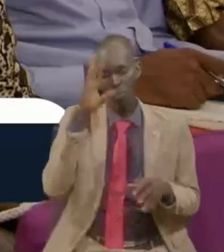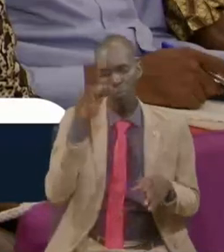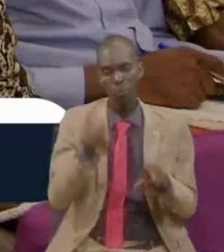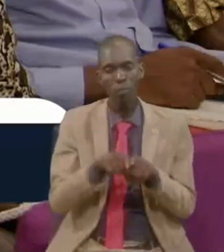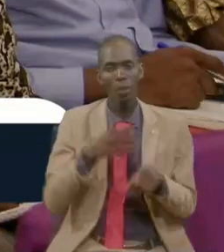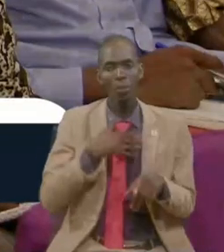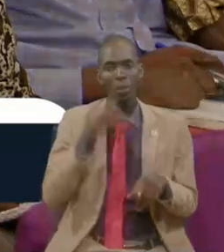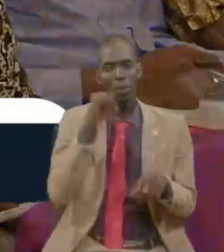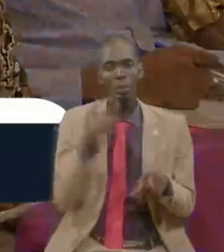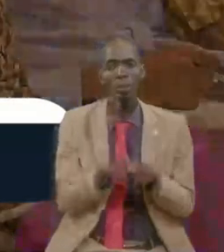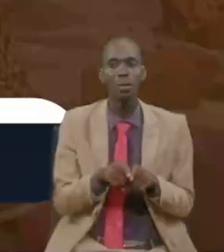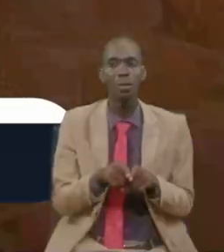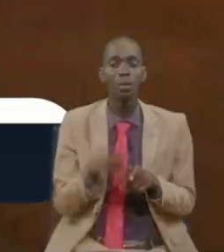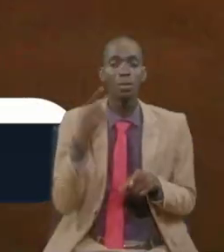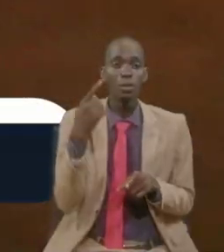frères.